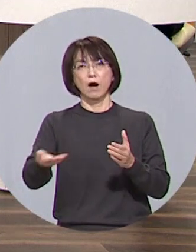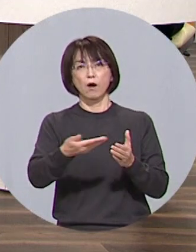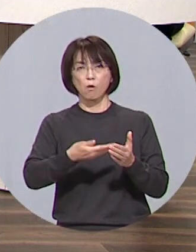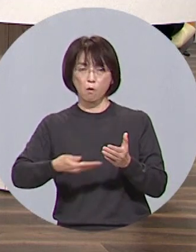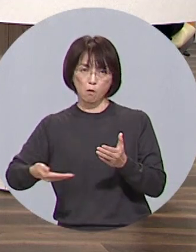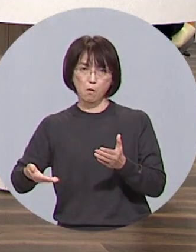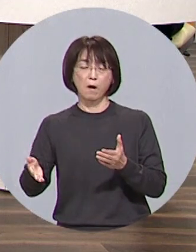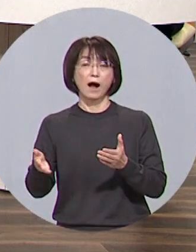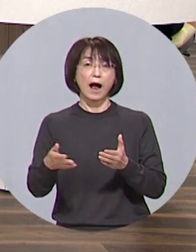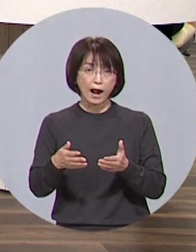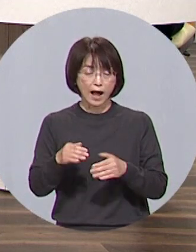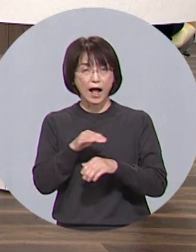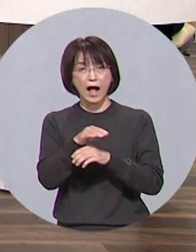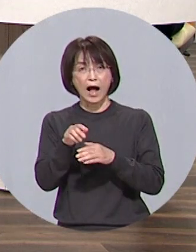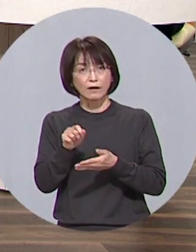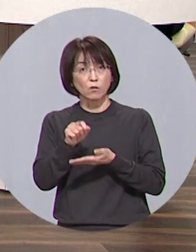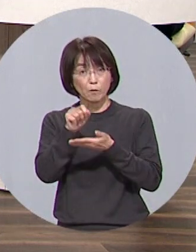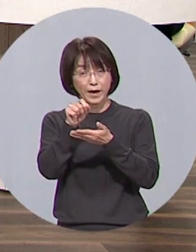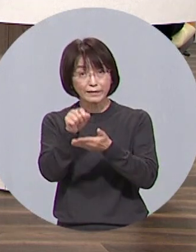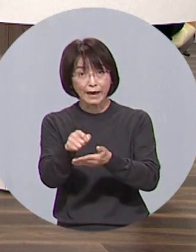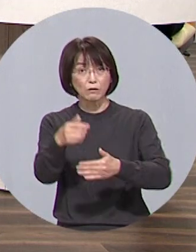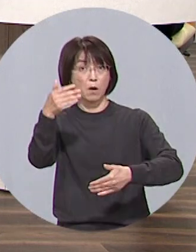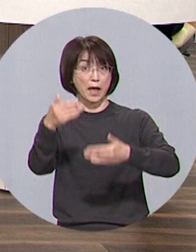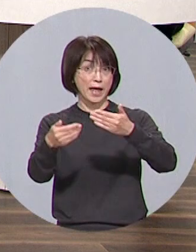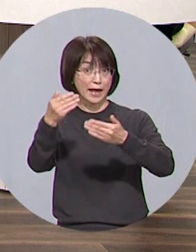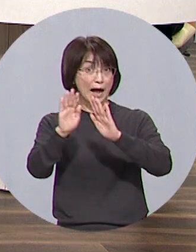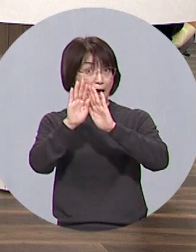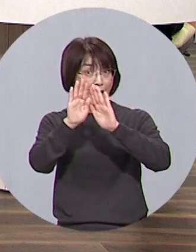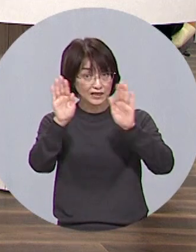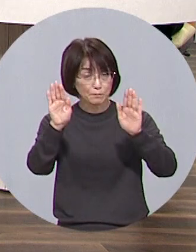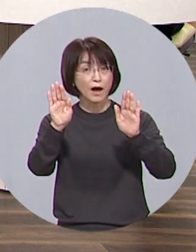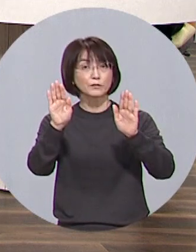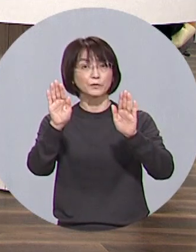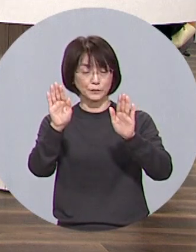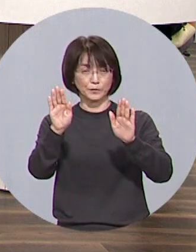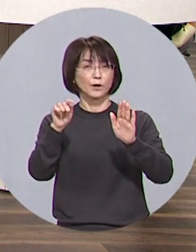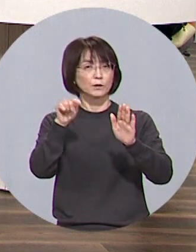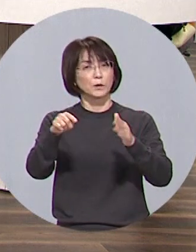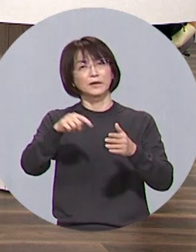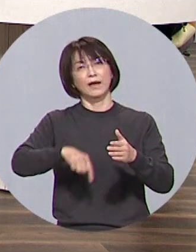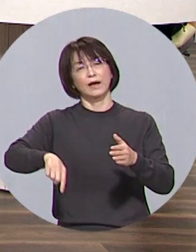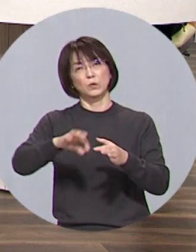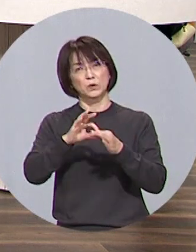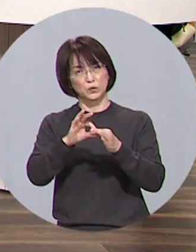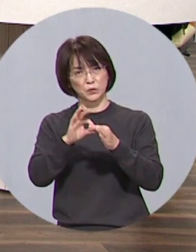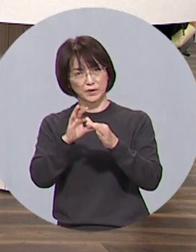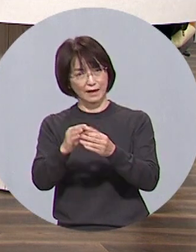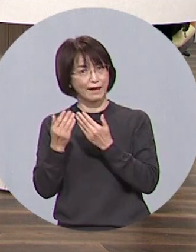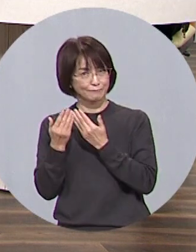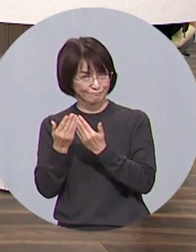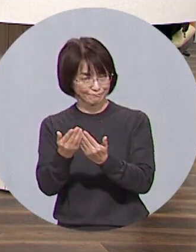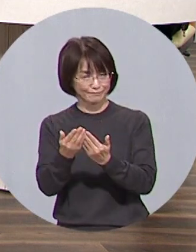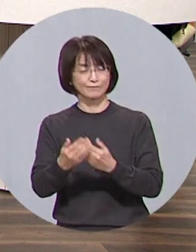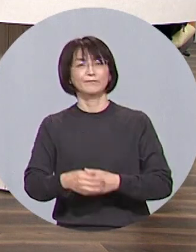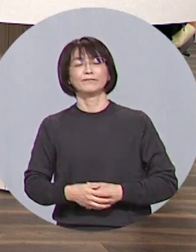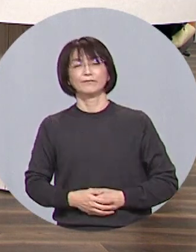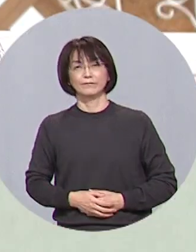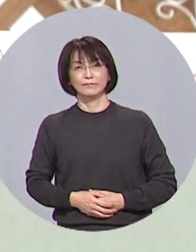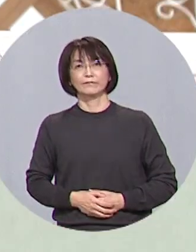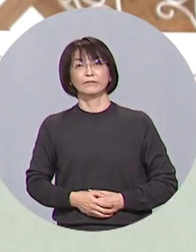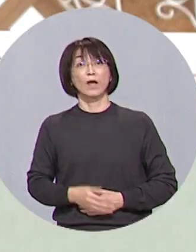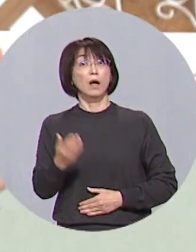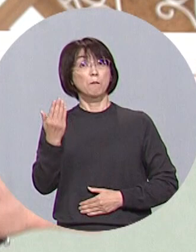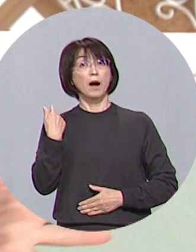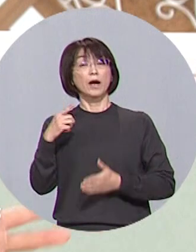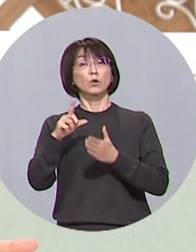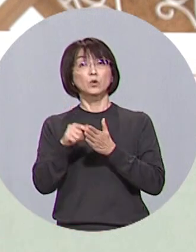開が間近ということで、はい、映画や主題歌のお話を花輪さんといろいろお伺いしたいと思うんですけれども、はいはい、前